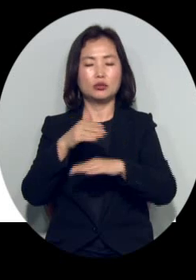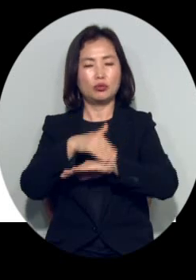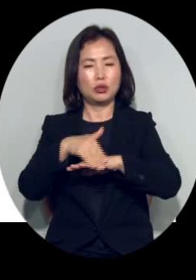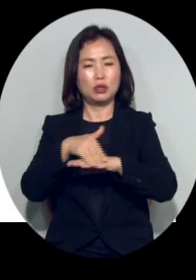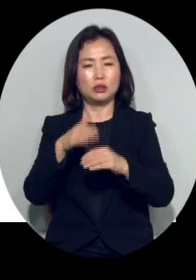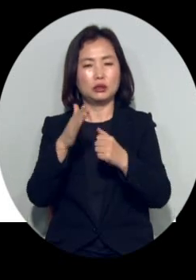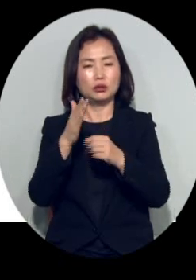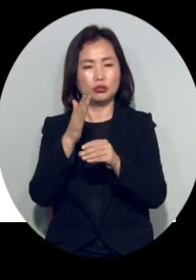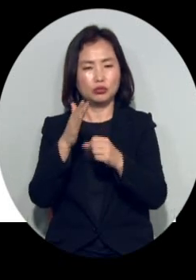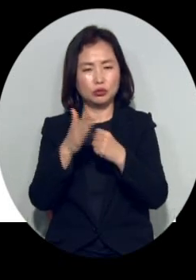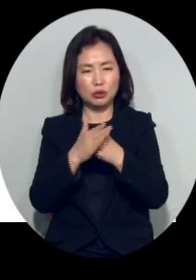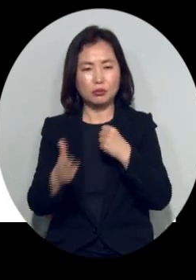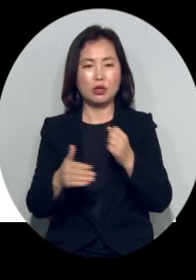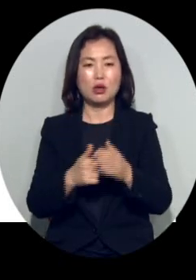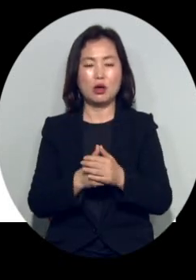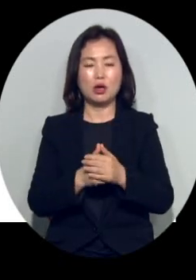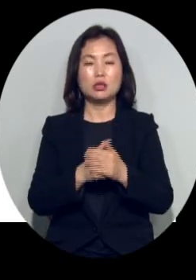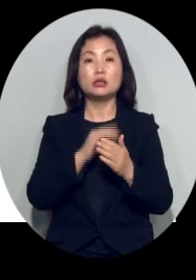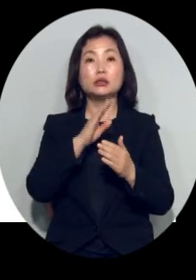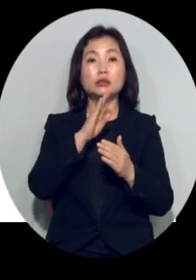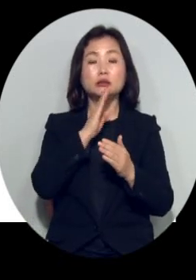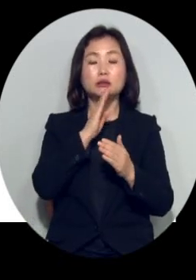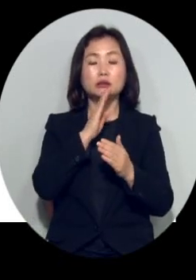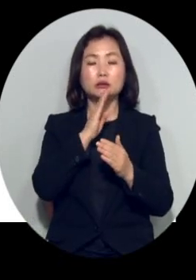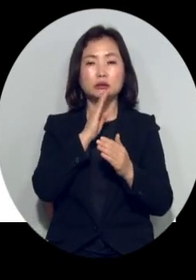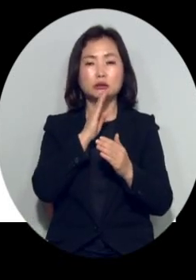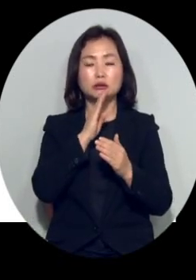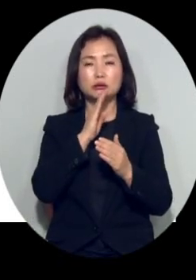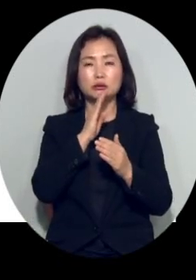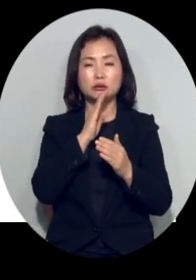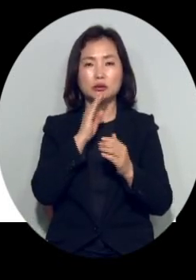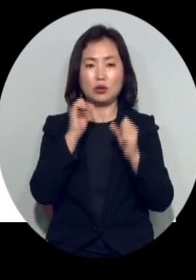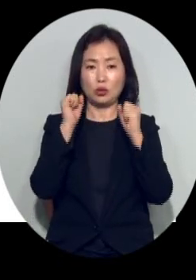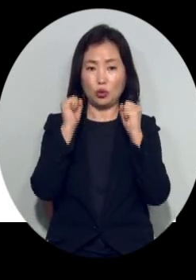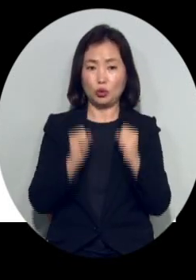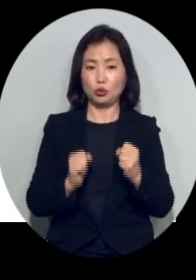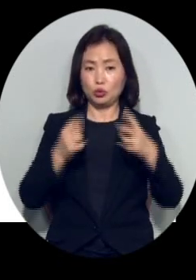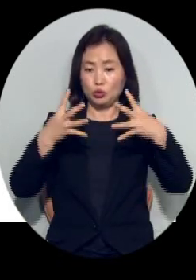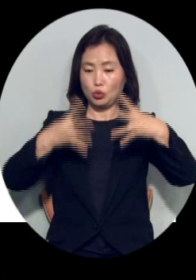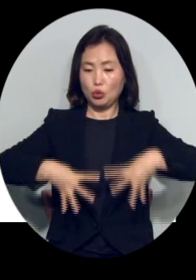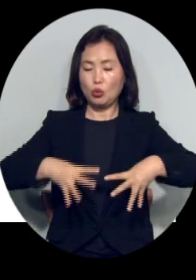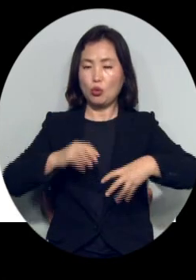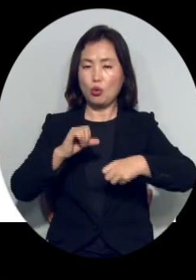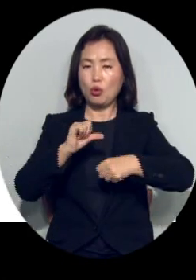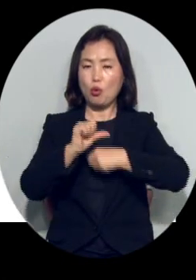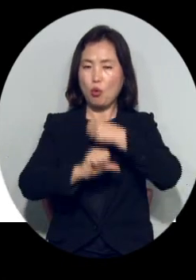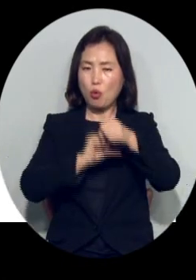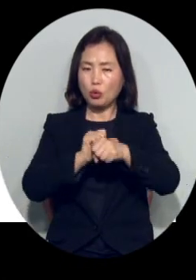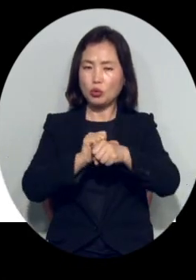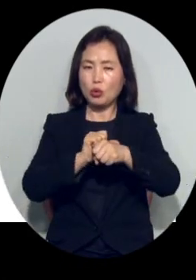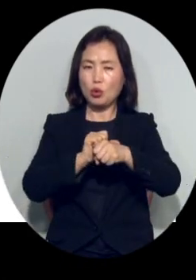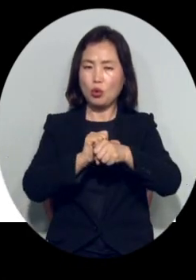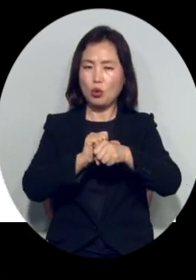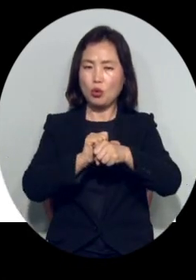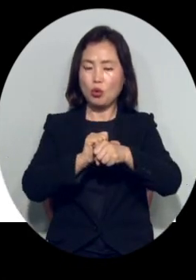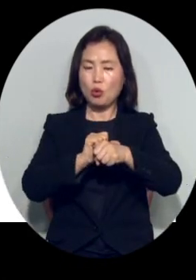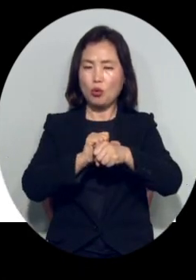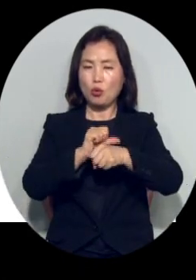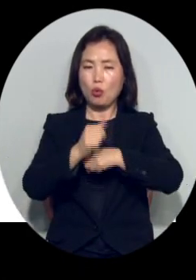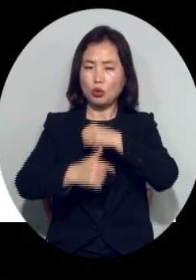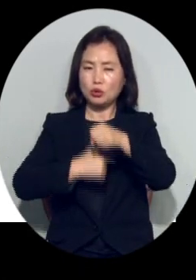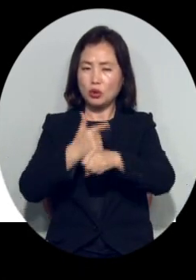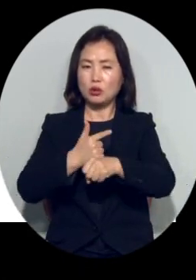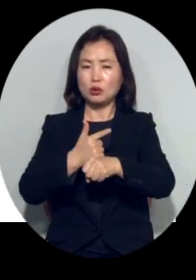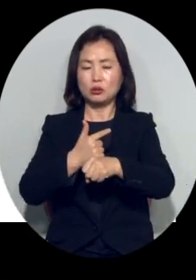거지 재건축을 한다고 머치 추진 중인데 그 깃을 거주 요건이 이제 준비 엉 각 했어 실 그 기억과 니 뭐